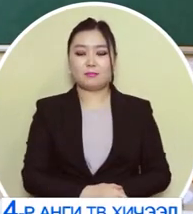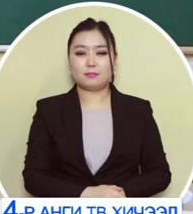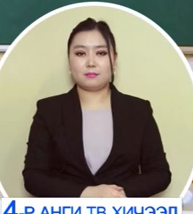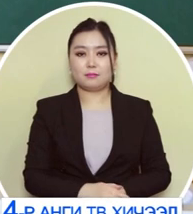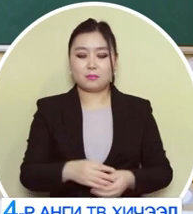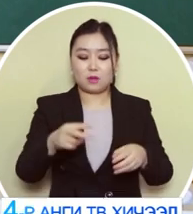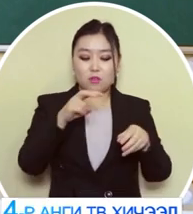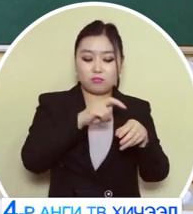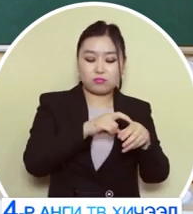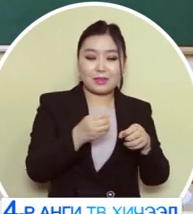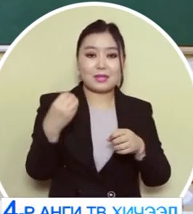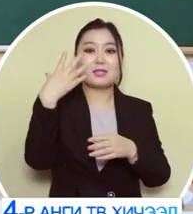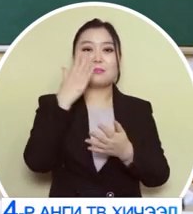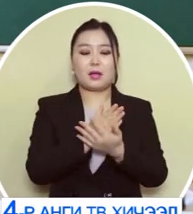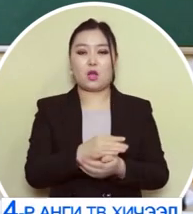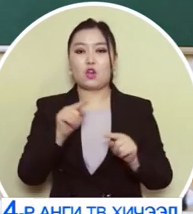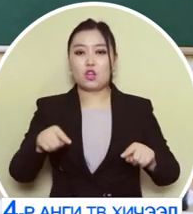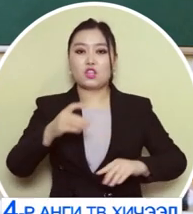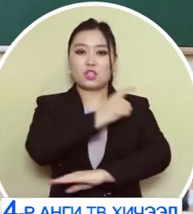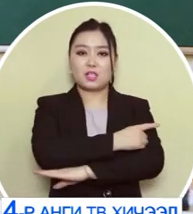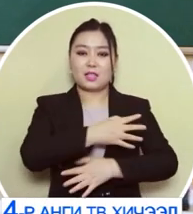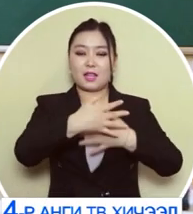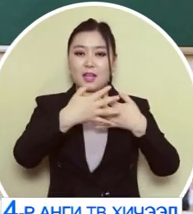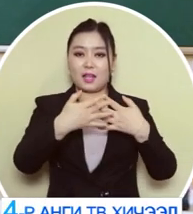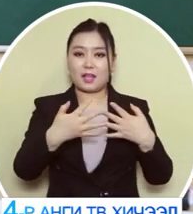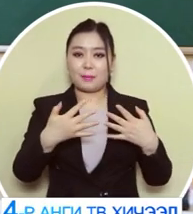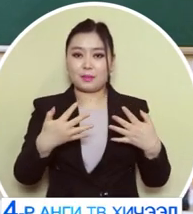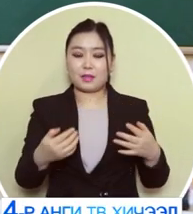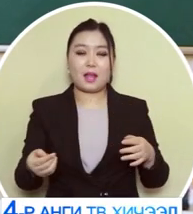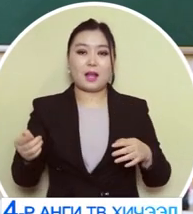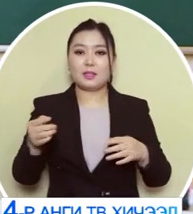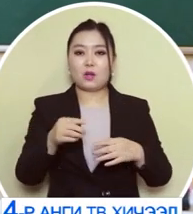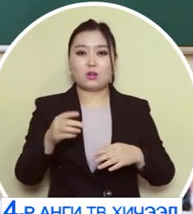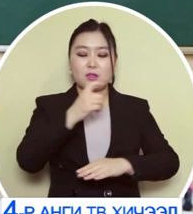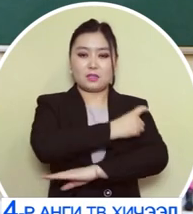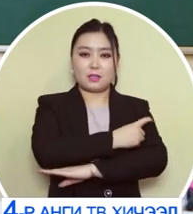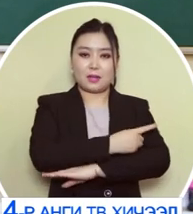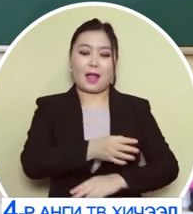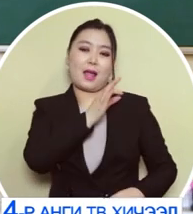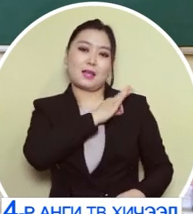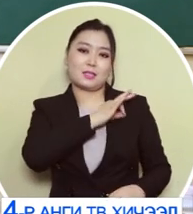көрсетілгендей жасағамыз. Осы кезде электр шамы жанған болатын.